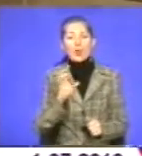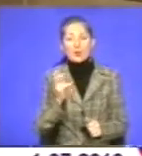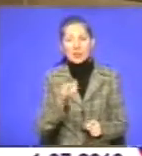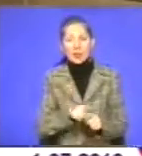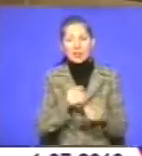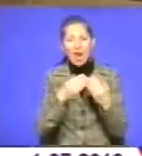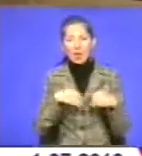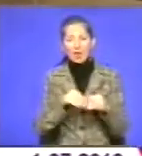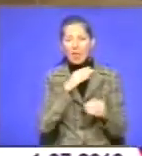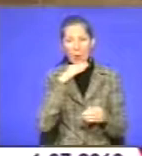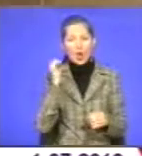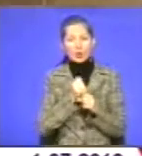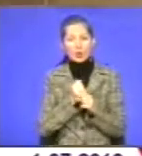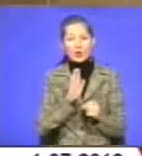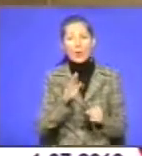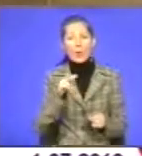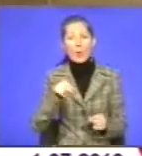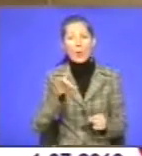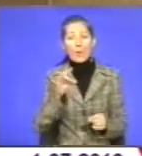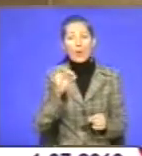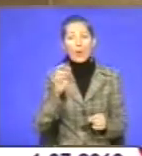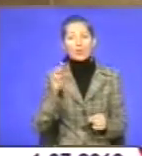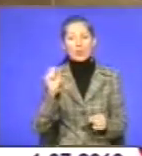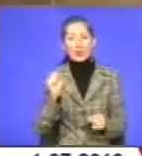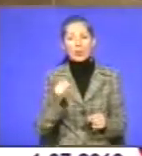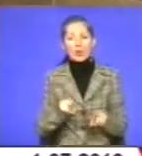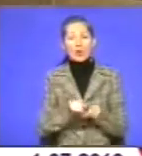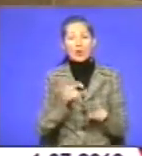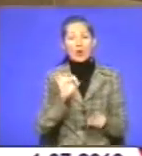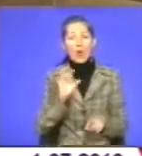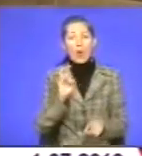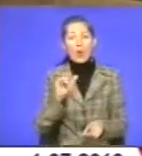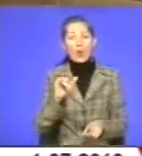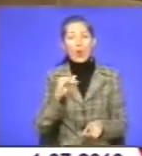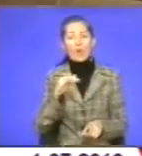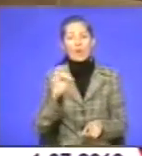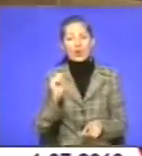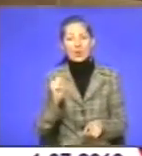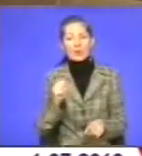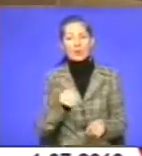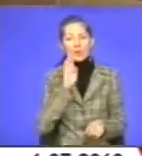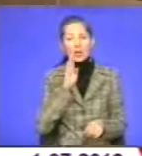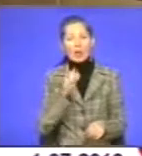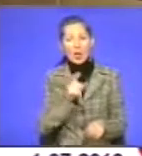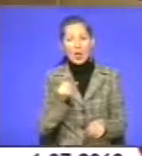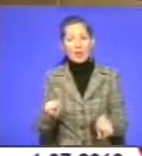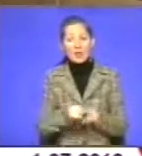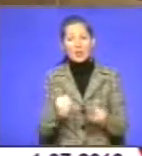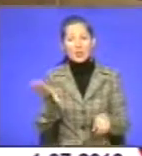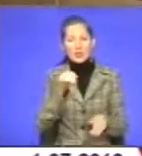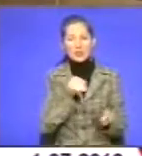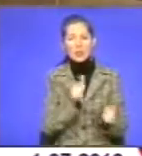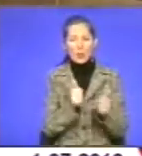працювала в «Просвіті». І онуферків панство також. Вони поруч всі поховані на нашому цвинтарі. А зараз